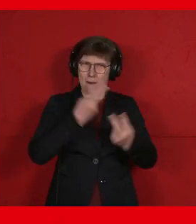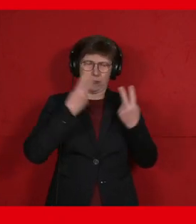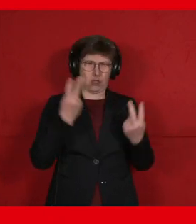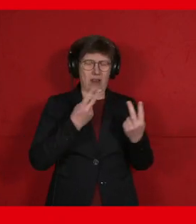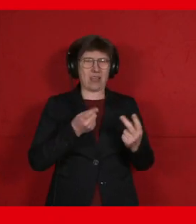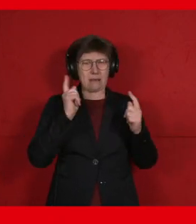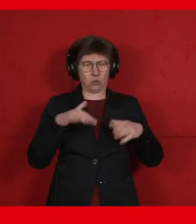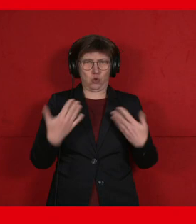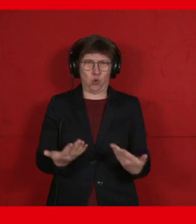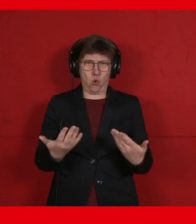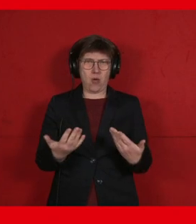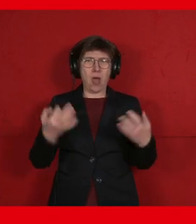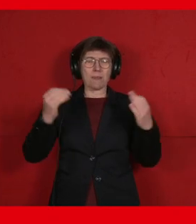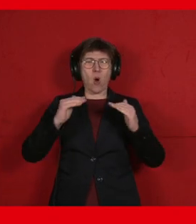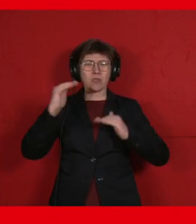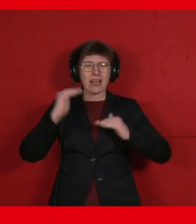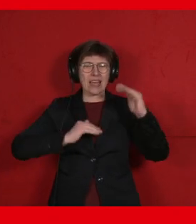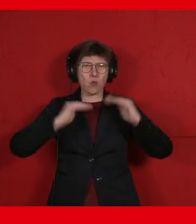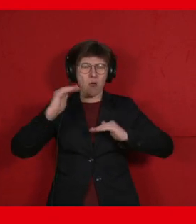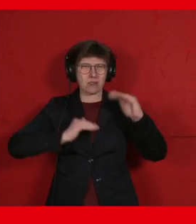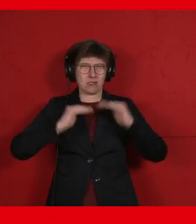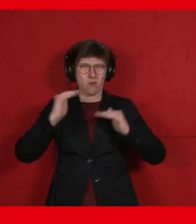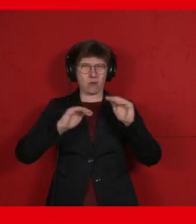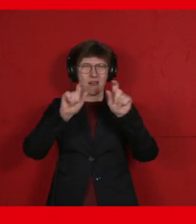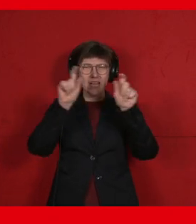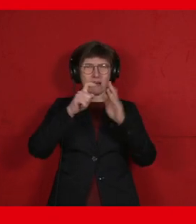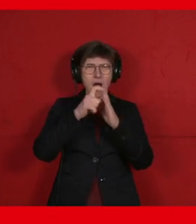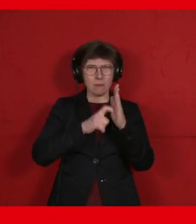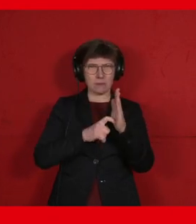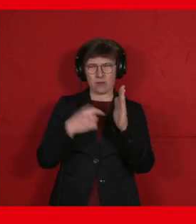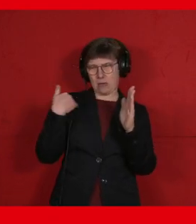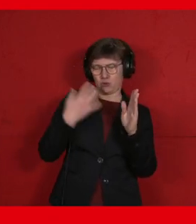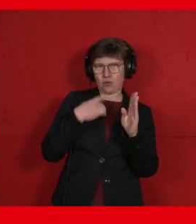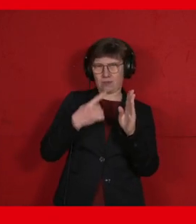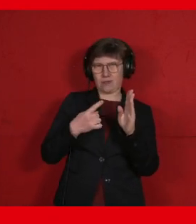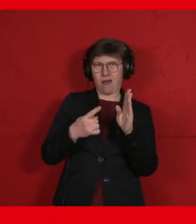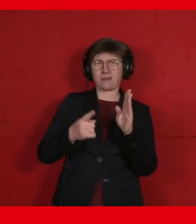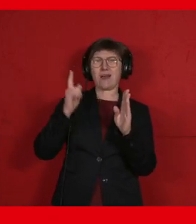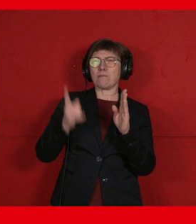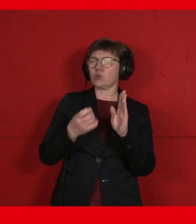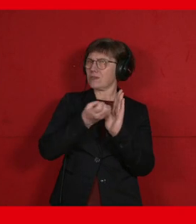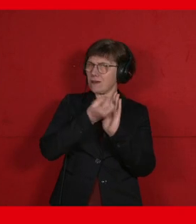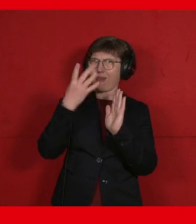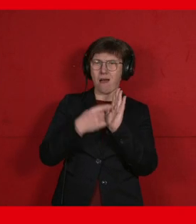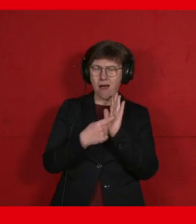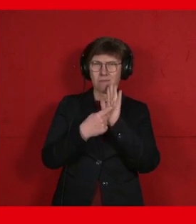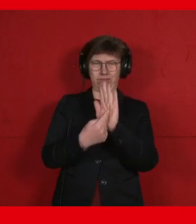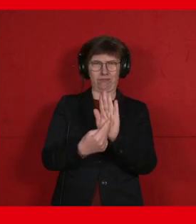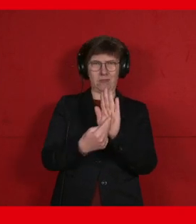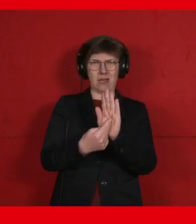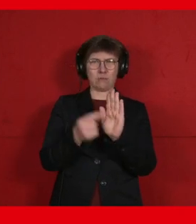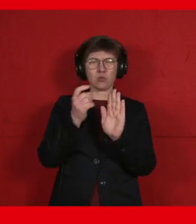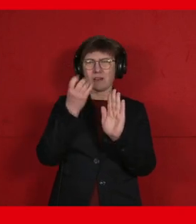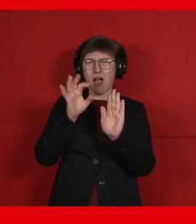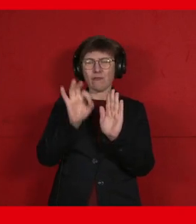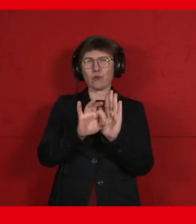deutlich geworden, eine Regulatorik oder eben Rahmenbedingungen, von denen ich gesagt habe, die müssen definitiv verlässlich sein, sie